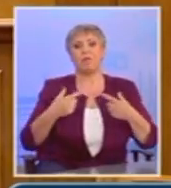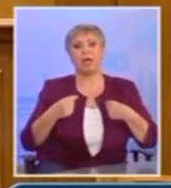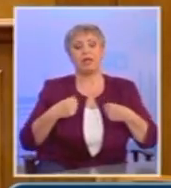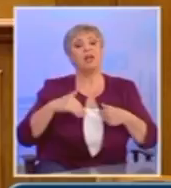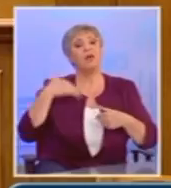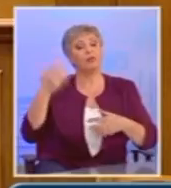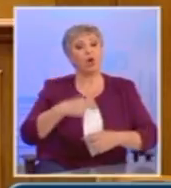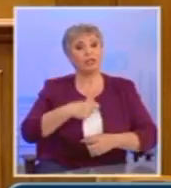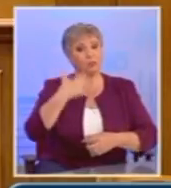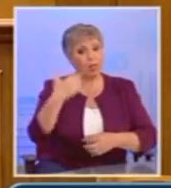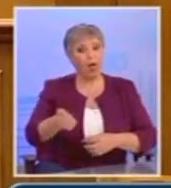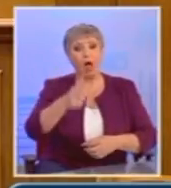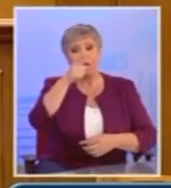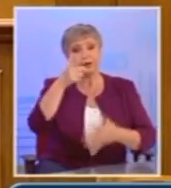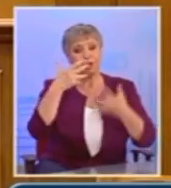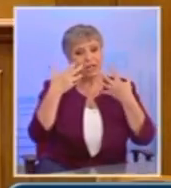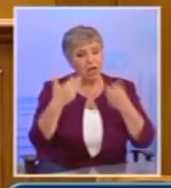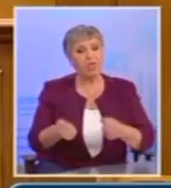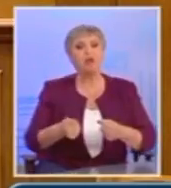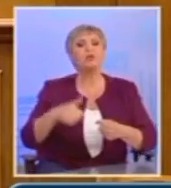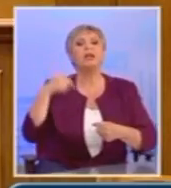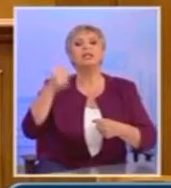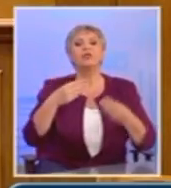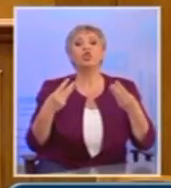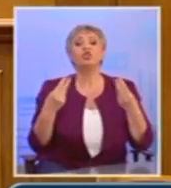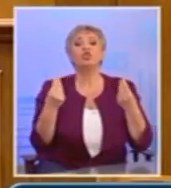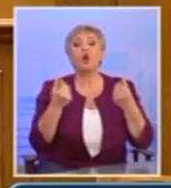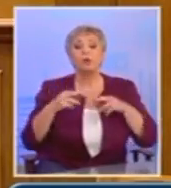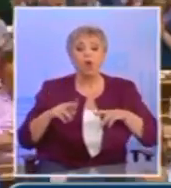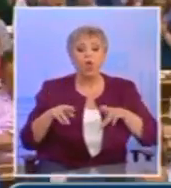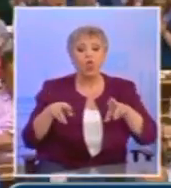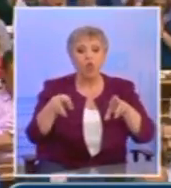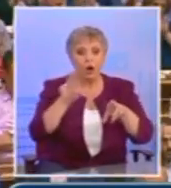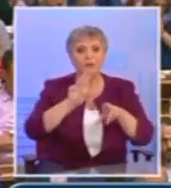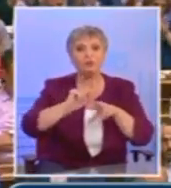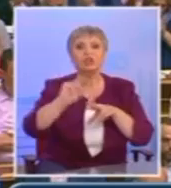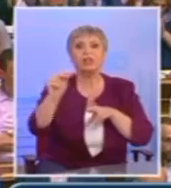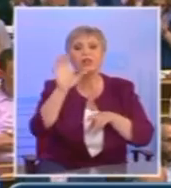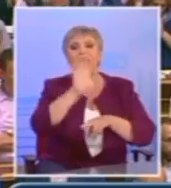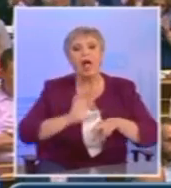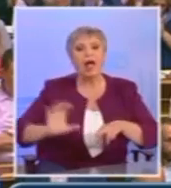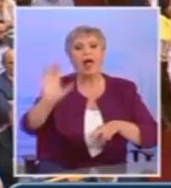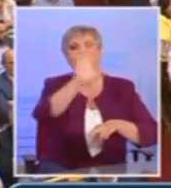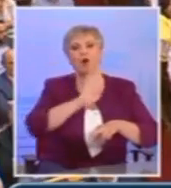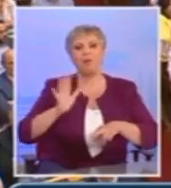διεκδικώντας το δίκαιο μας στην Ευρώπη, ανοίγοντας δρόμους για τους υπόλοιπους λαούς της Ευρώπης. Σας ευχαριστώ.